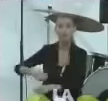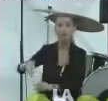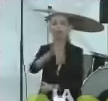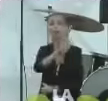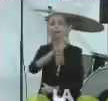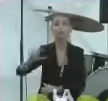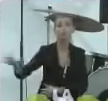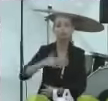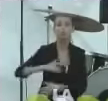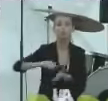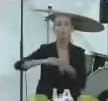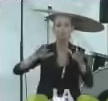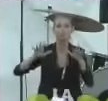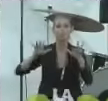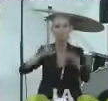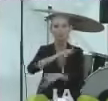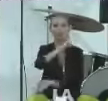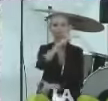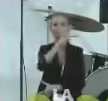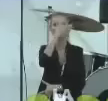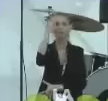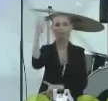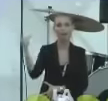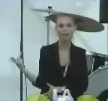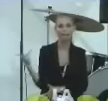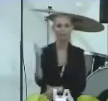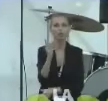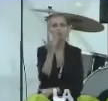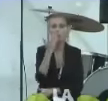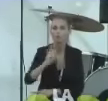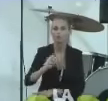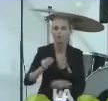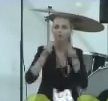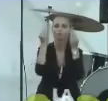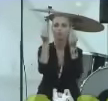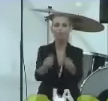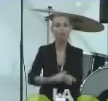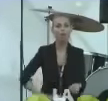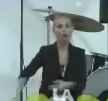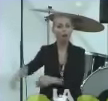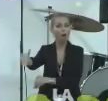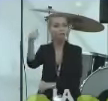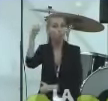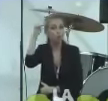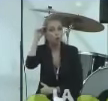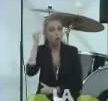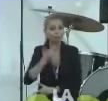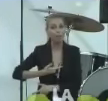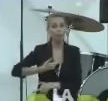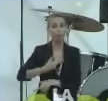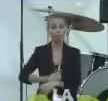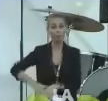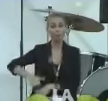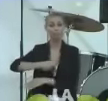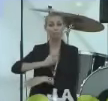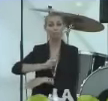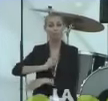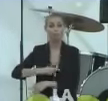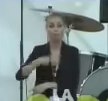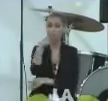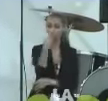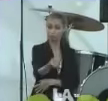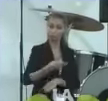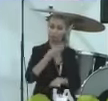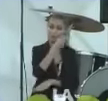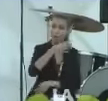in 3 anni, questo è lo scempio. Io non posso ascoltare un Presidente del Consiglio che dice questo, che va dalla